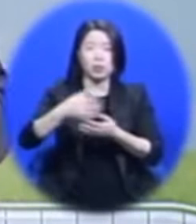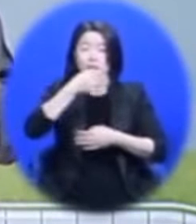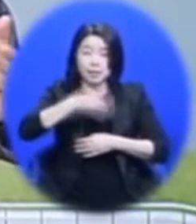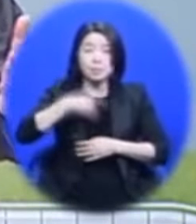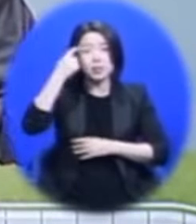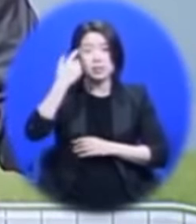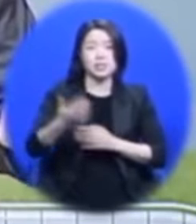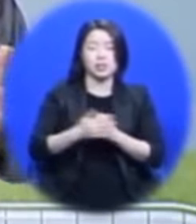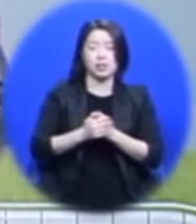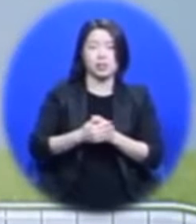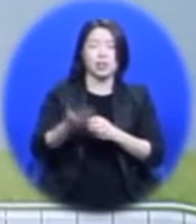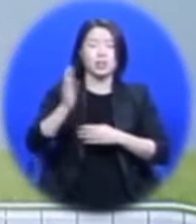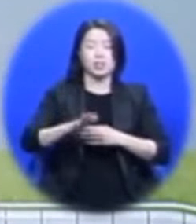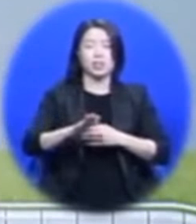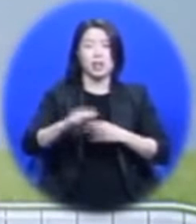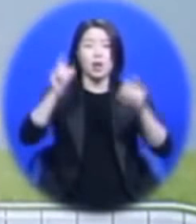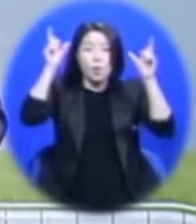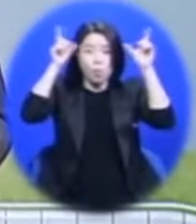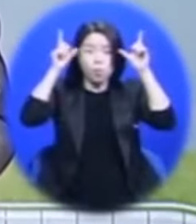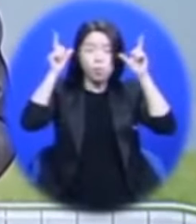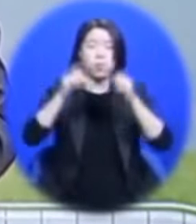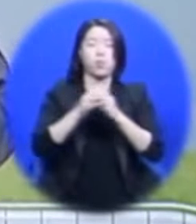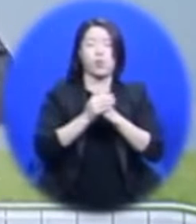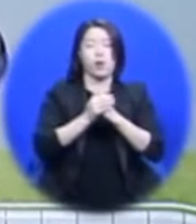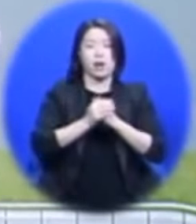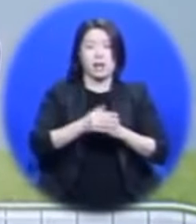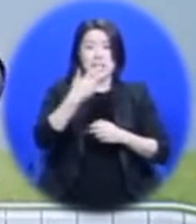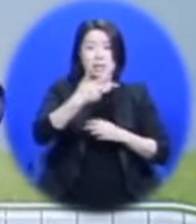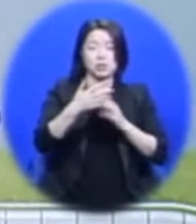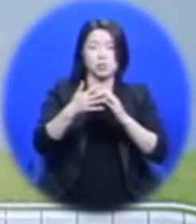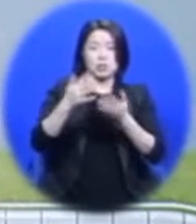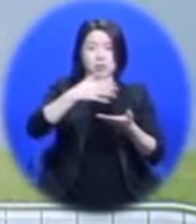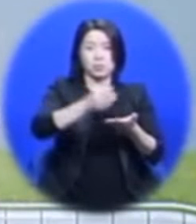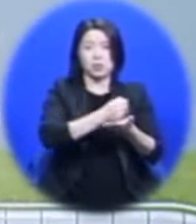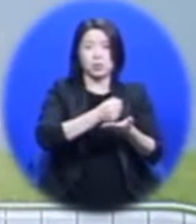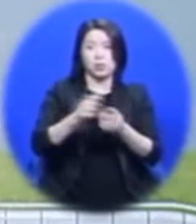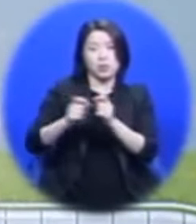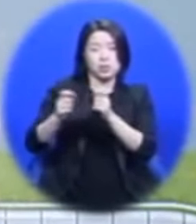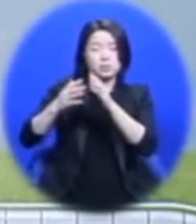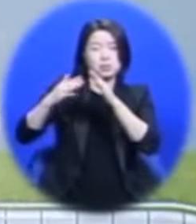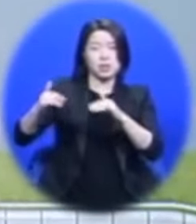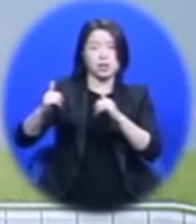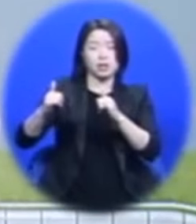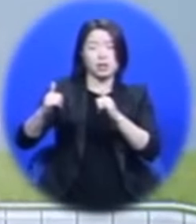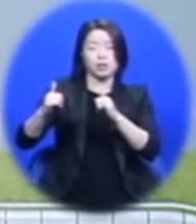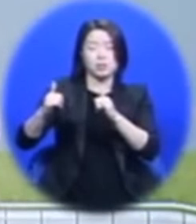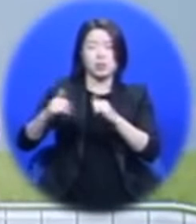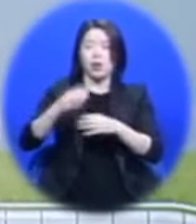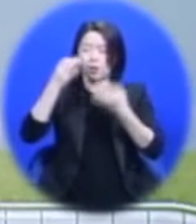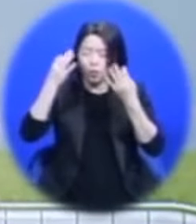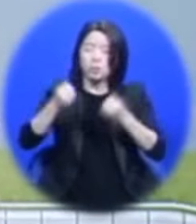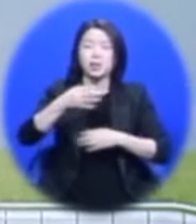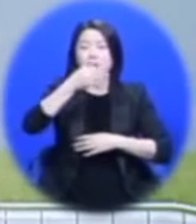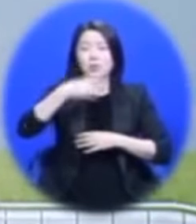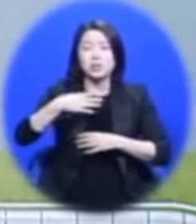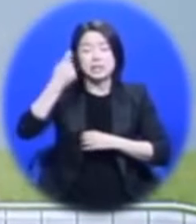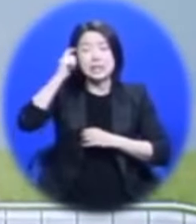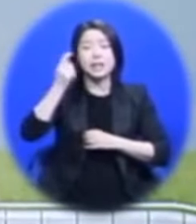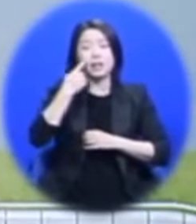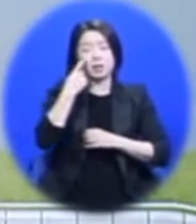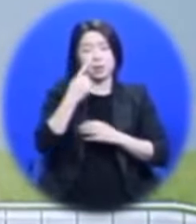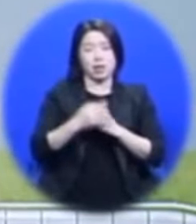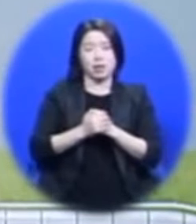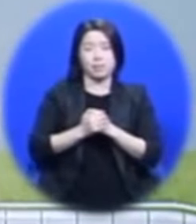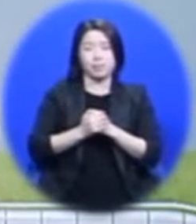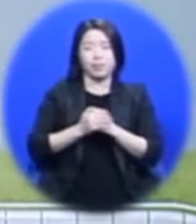그런데 지금 황소 일곱 마리를 당신한테 뺏기고 그 옆집 사람이 얼마나 힘들겠는지를 생각해 보라고.